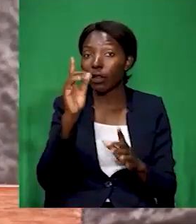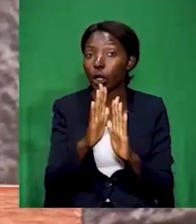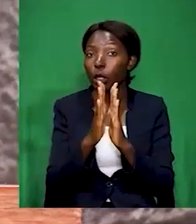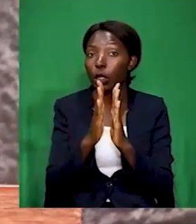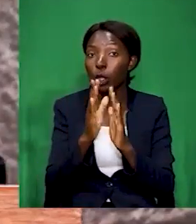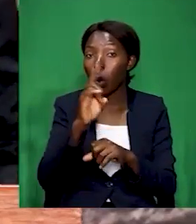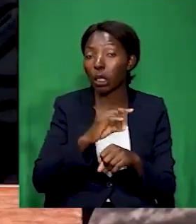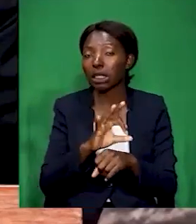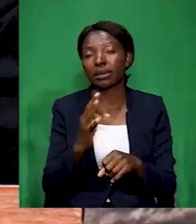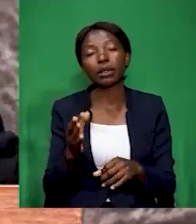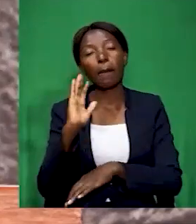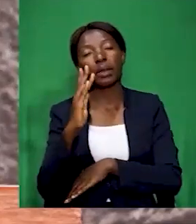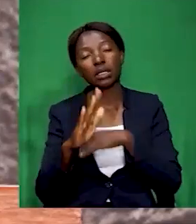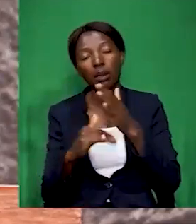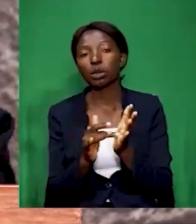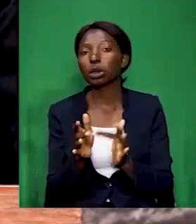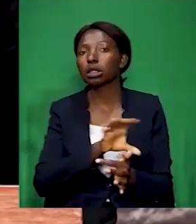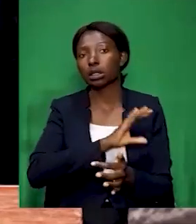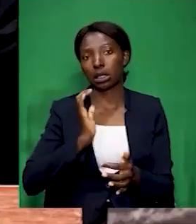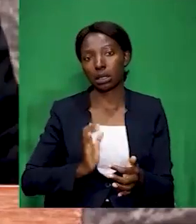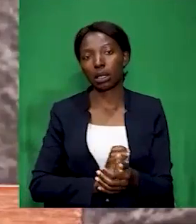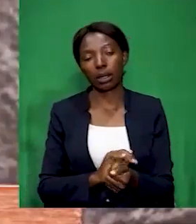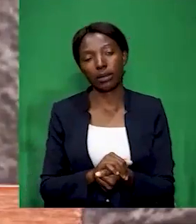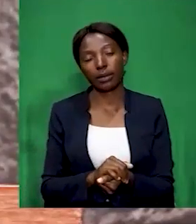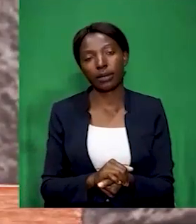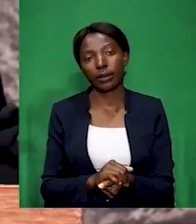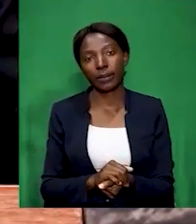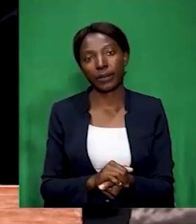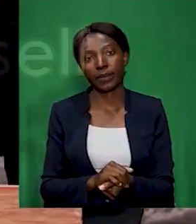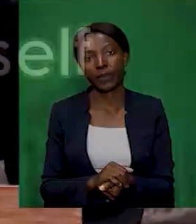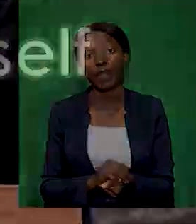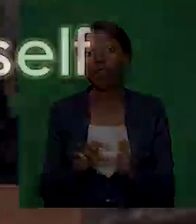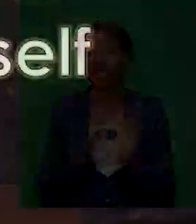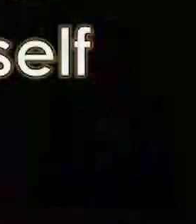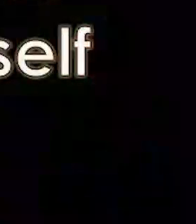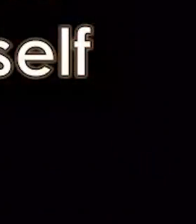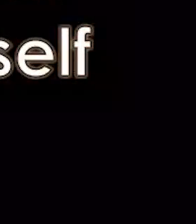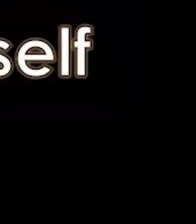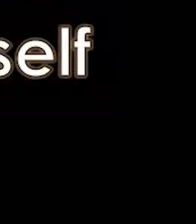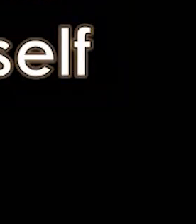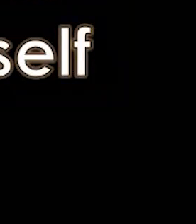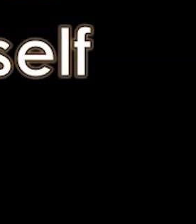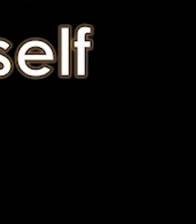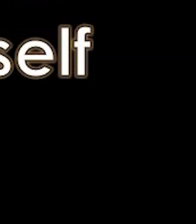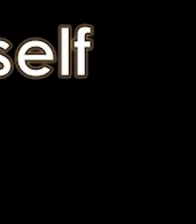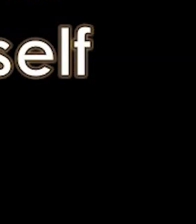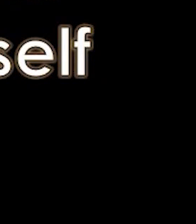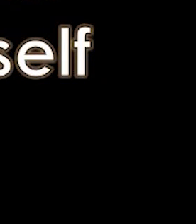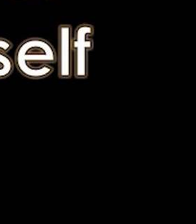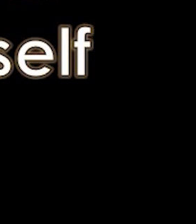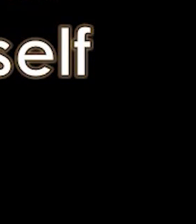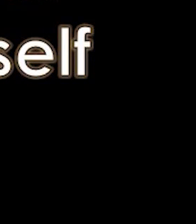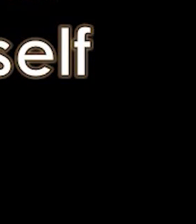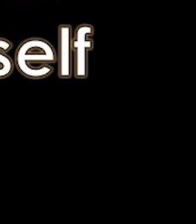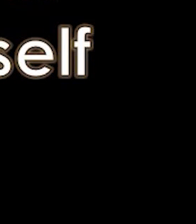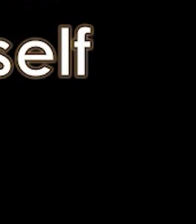Christ alone ndiye aiparidzwa naFilipi zvikanzi pavhesi ya 9 zvino kwakanga kune mumwe murume wainzi Simon zvikanzi